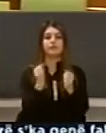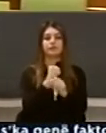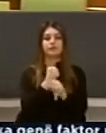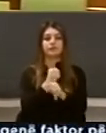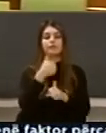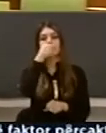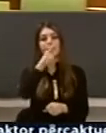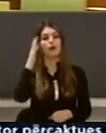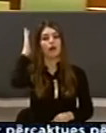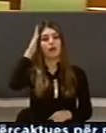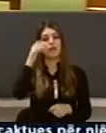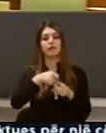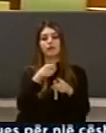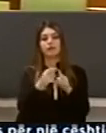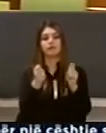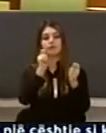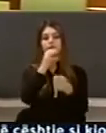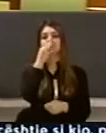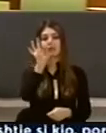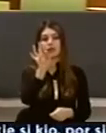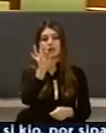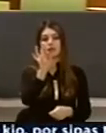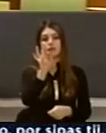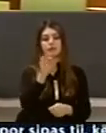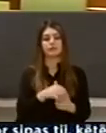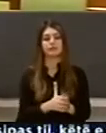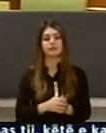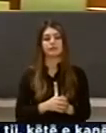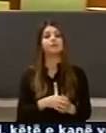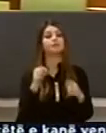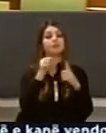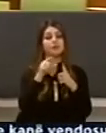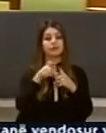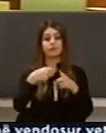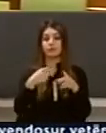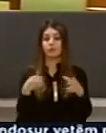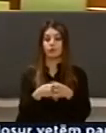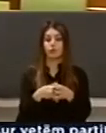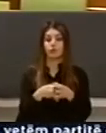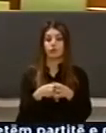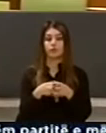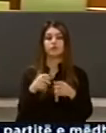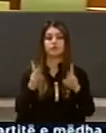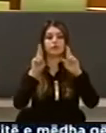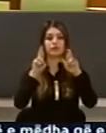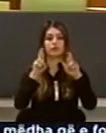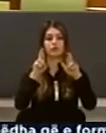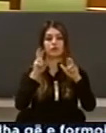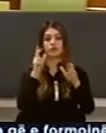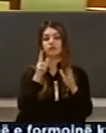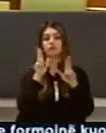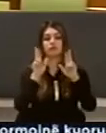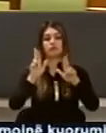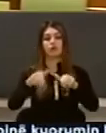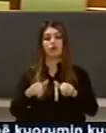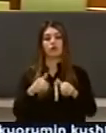secilit qytetar të ndërtohet në Kosovë. Dhe krejt në fund, grupi parlamentar i Partisë Demokratike të Kosovës shpreson shumë